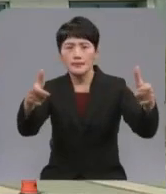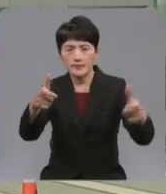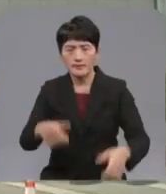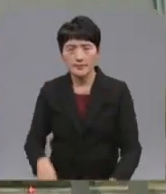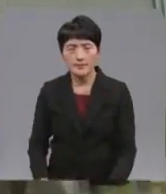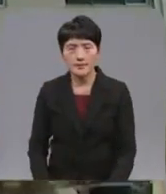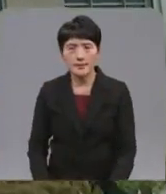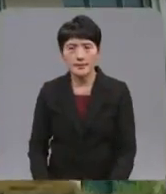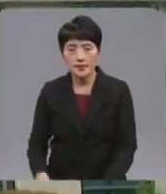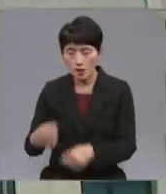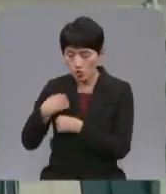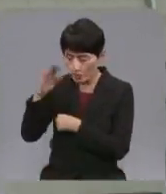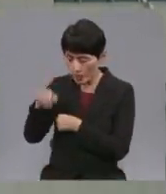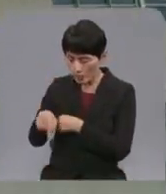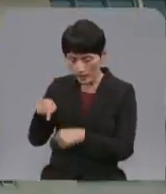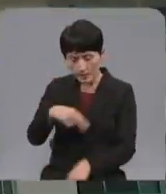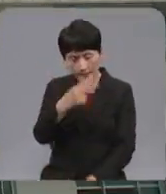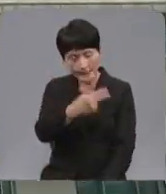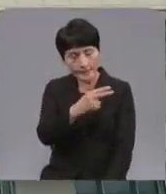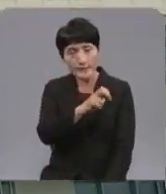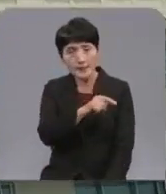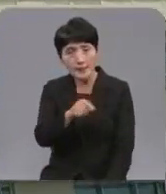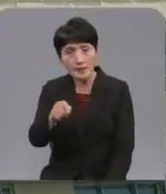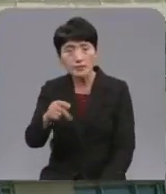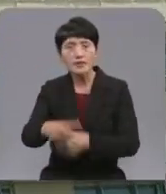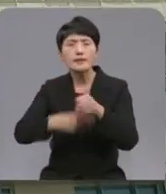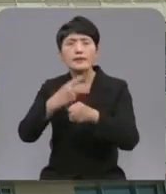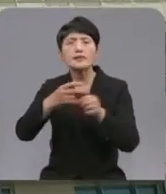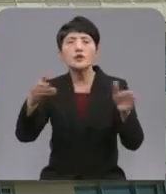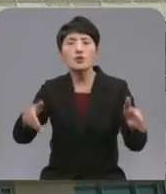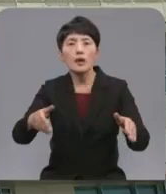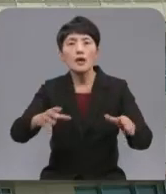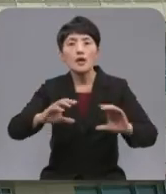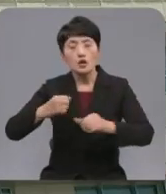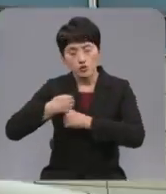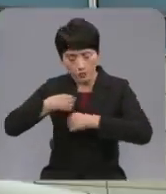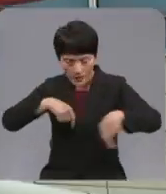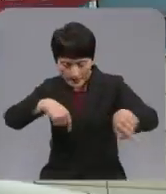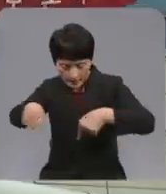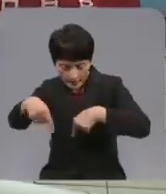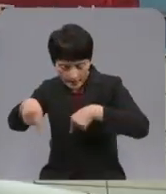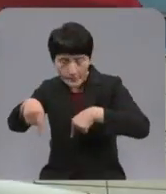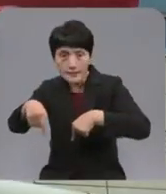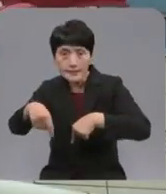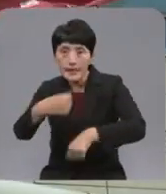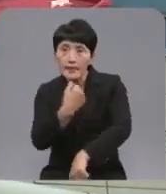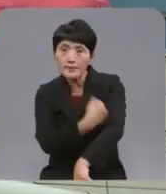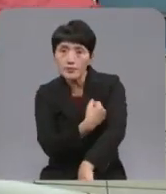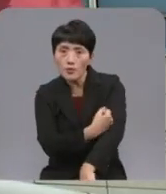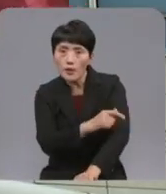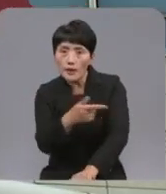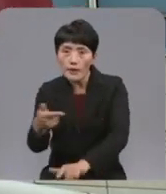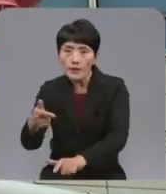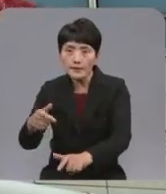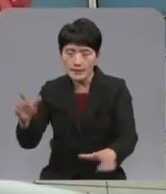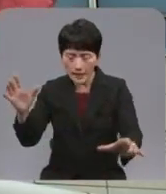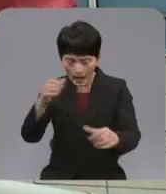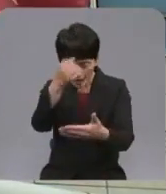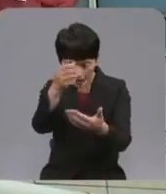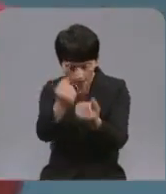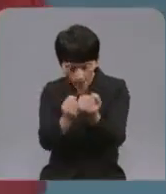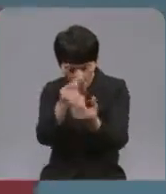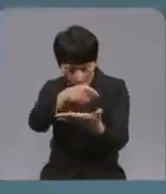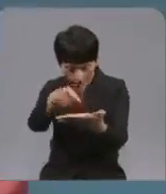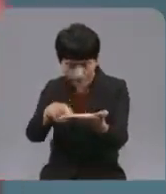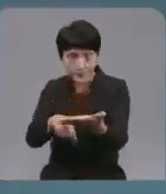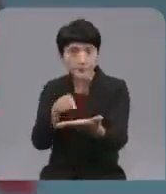韩国每两年公布一次的国防白皮书中再次出现北韩是敌人的表述。根据白皮书，北韩核